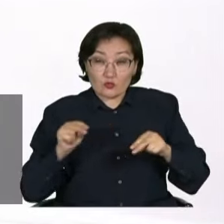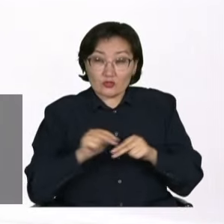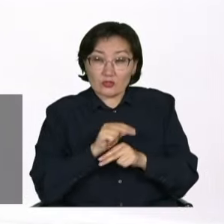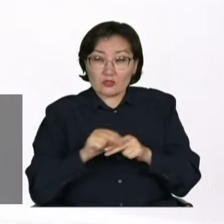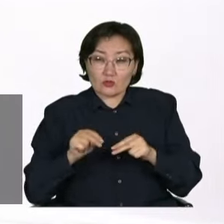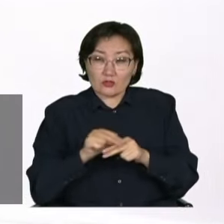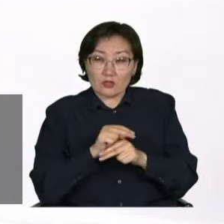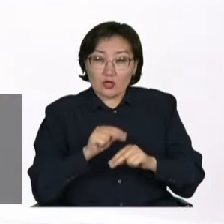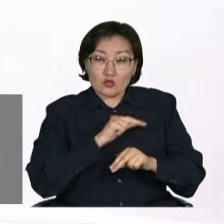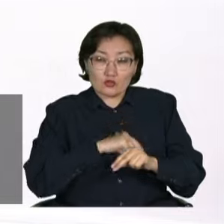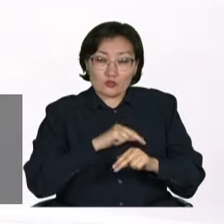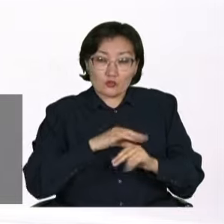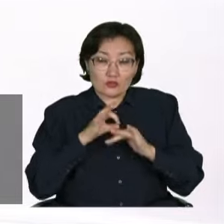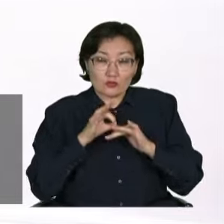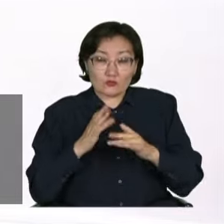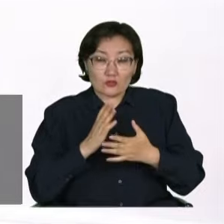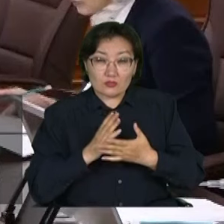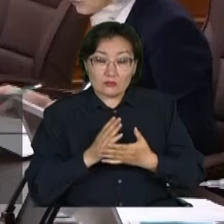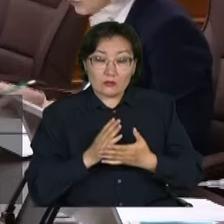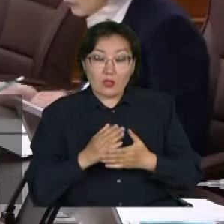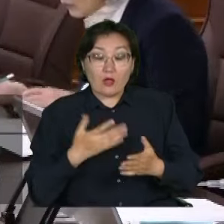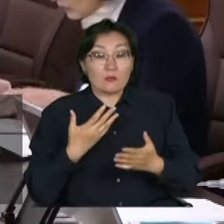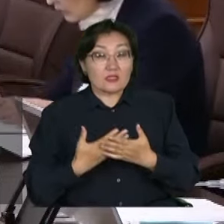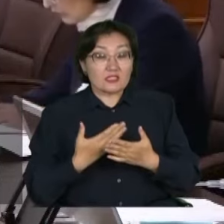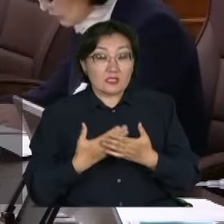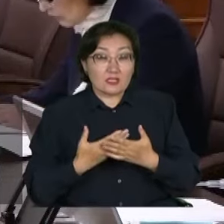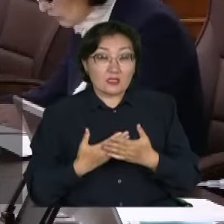реконструкциялау жұмыстары жүргізілуде. Мәселен,